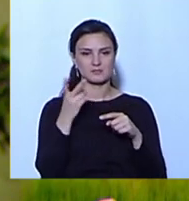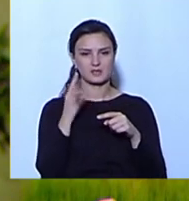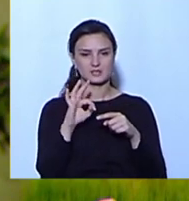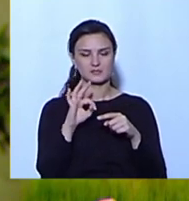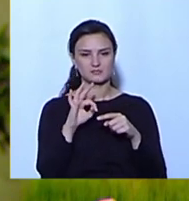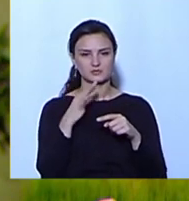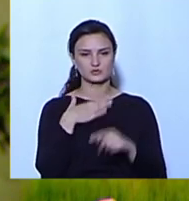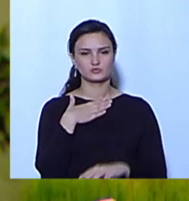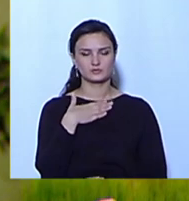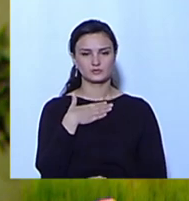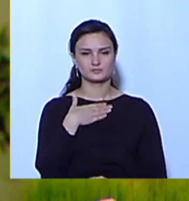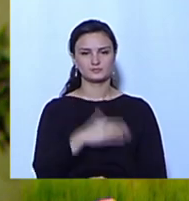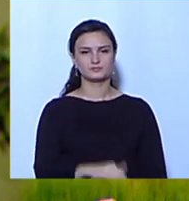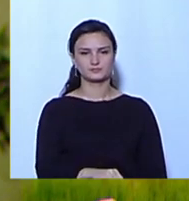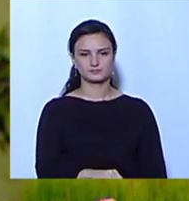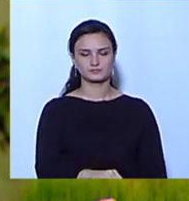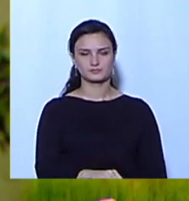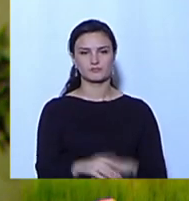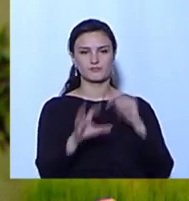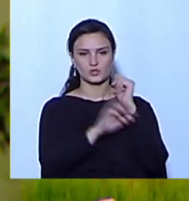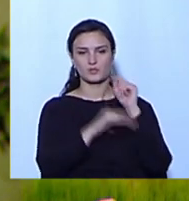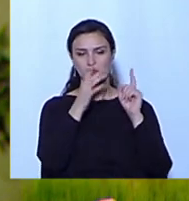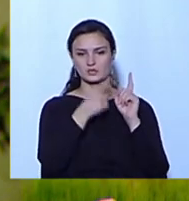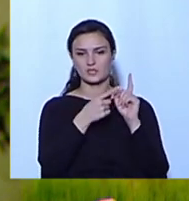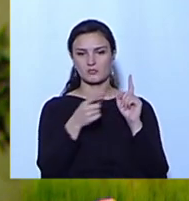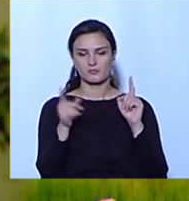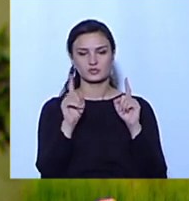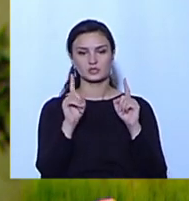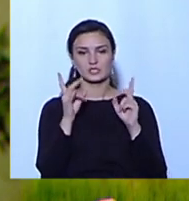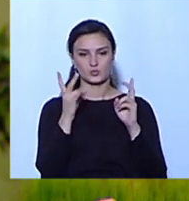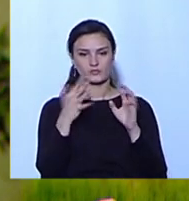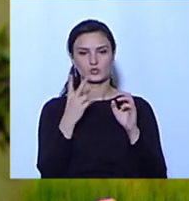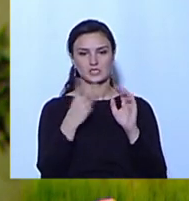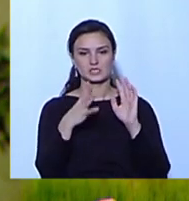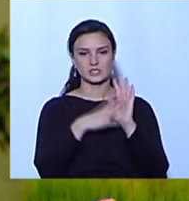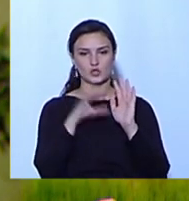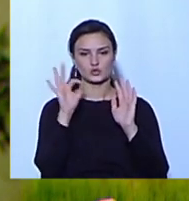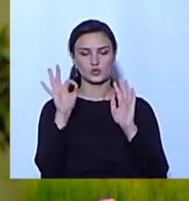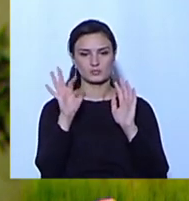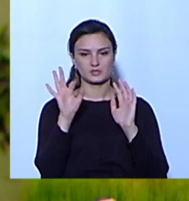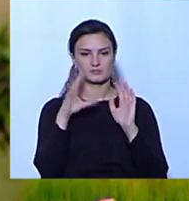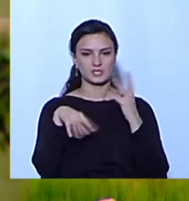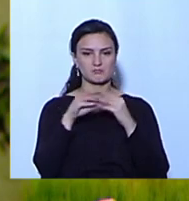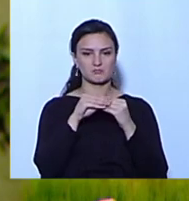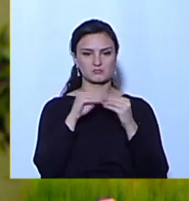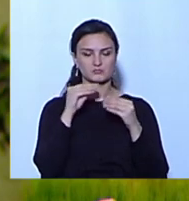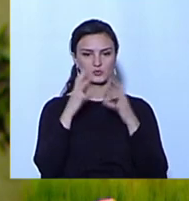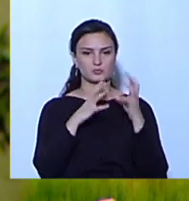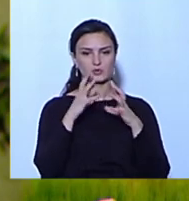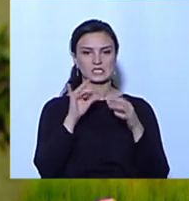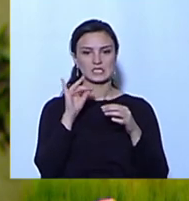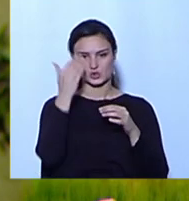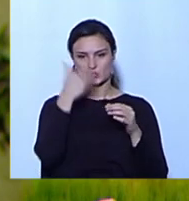მაგრამ ჩვენ ბოლო პერიოდის განმავლობაში, რა კი 29 ოქტომბერს თელმა მსოფლიომ ინსულტის დღე